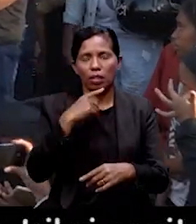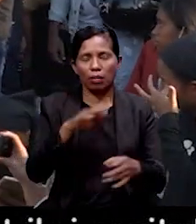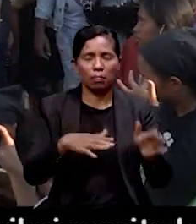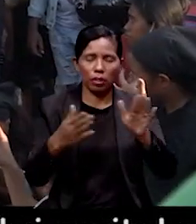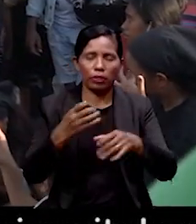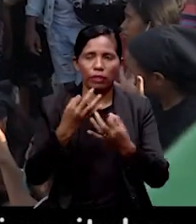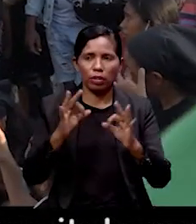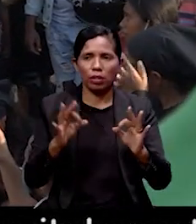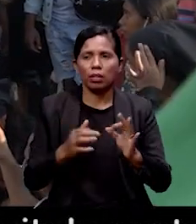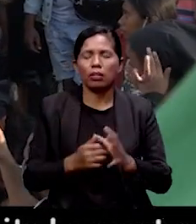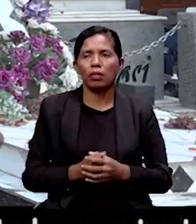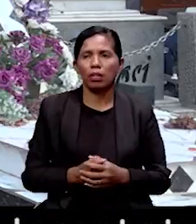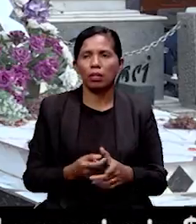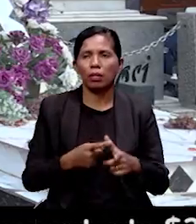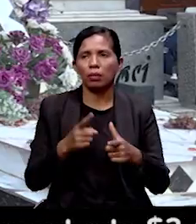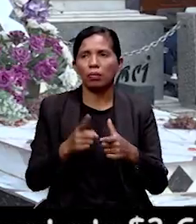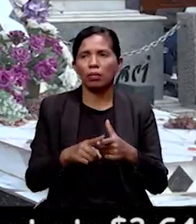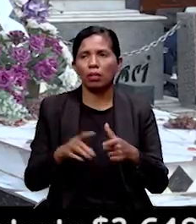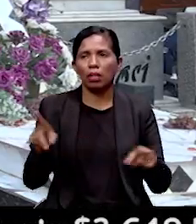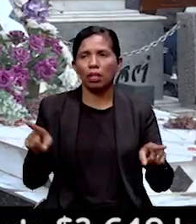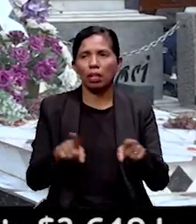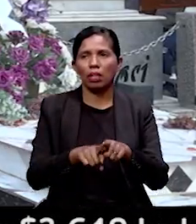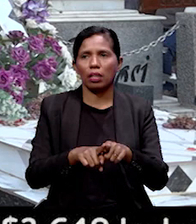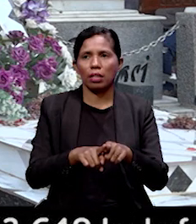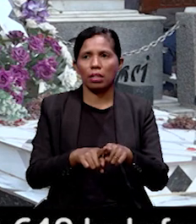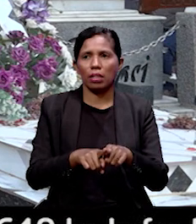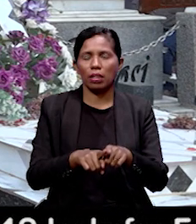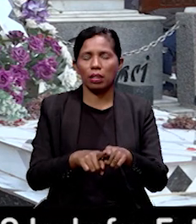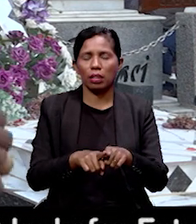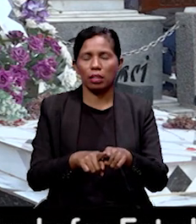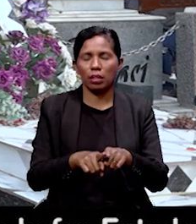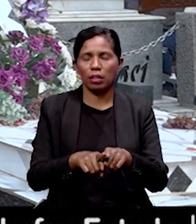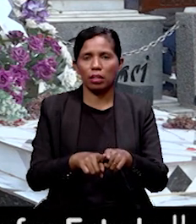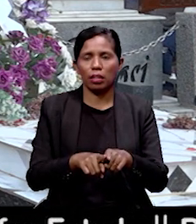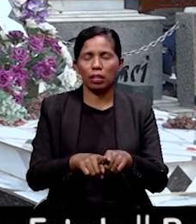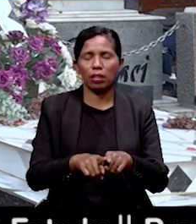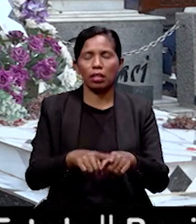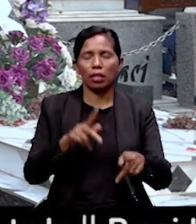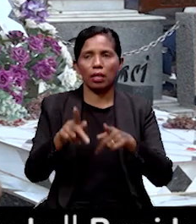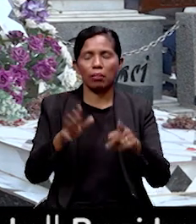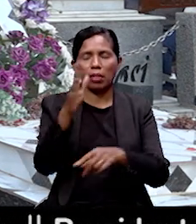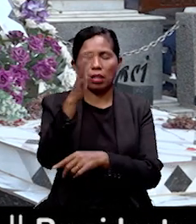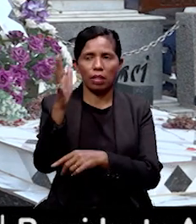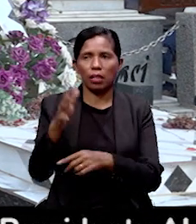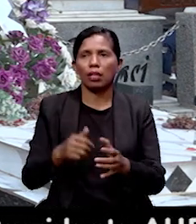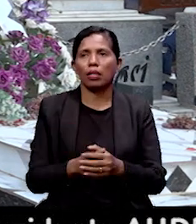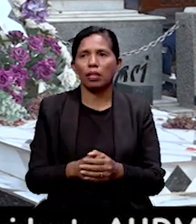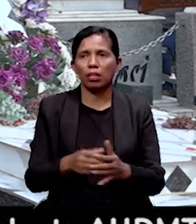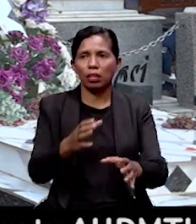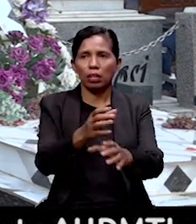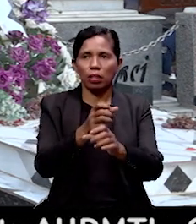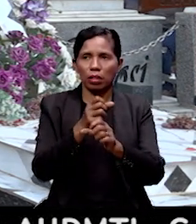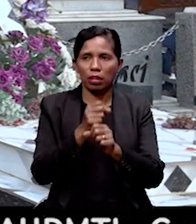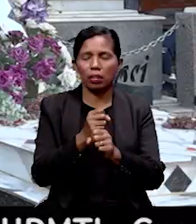ona, i tuir mai hanesan samba sembilan rasi, hanesan ema elaran 24 anos, mas nia mos mai simu mos